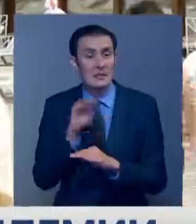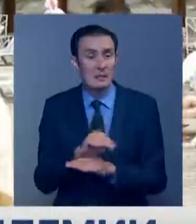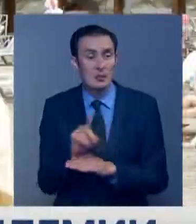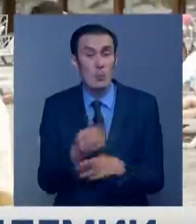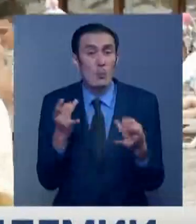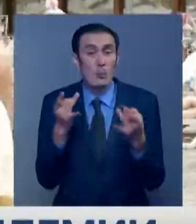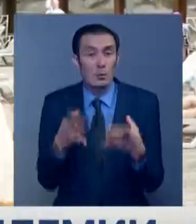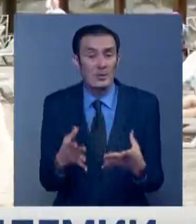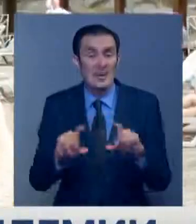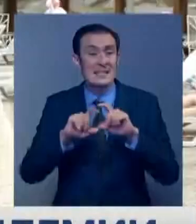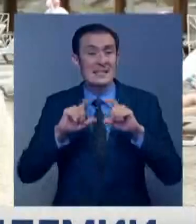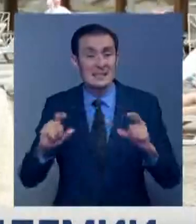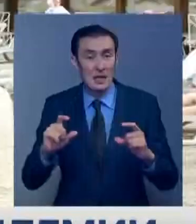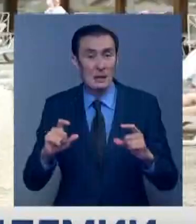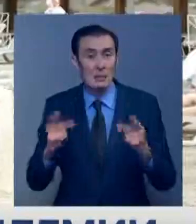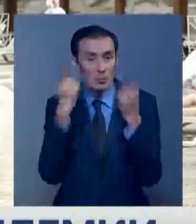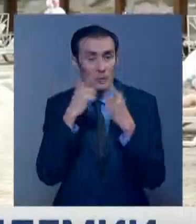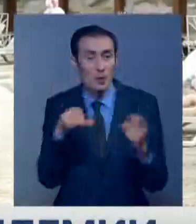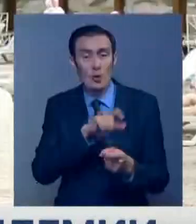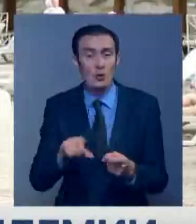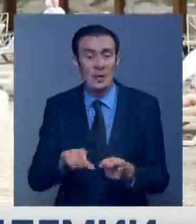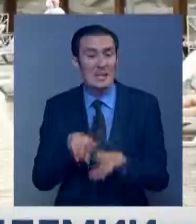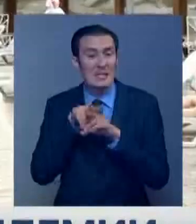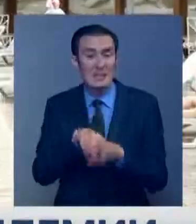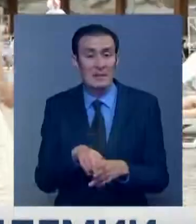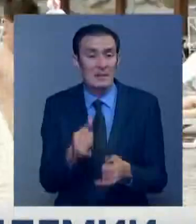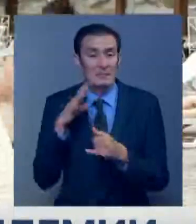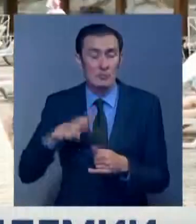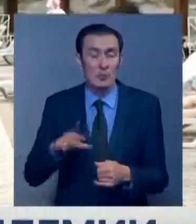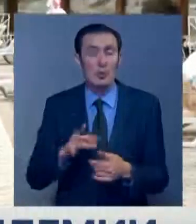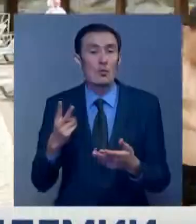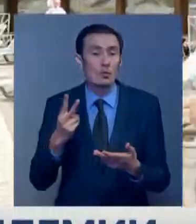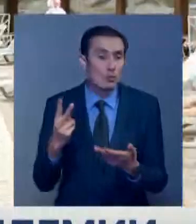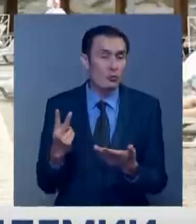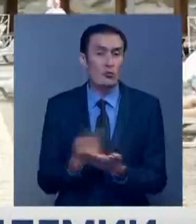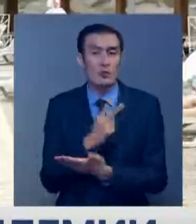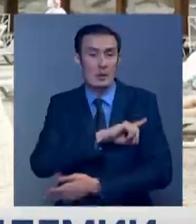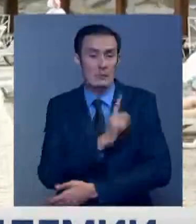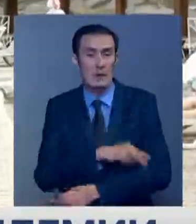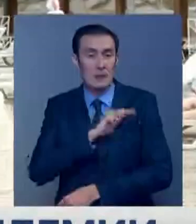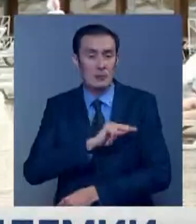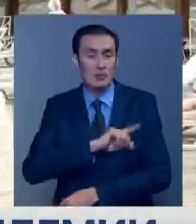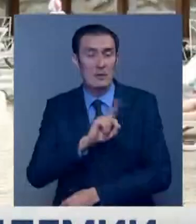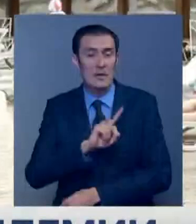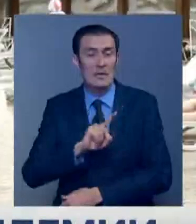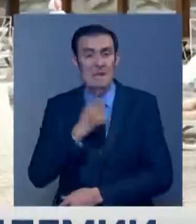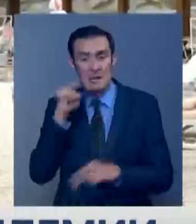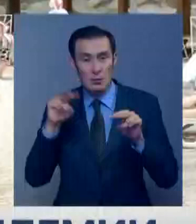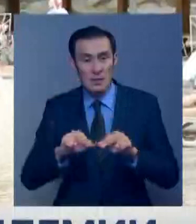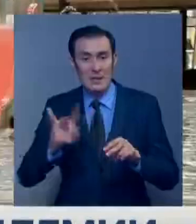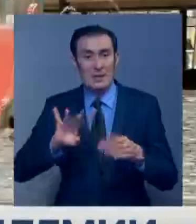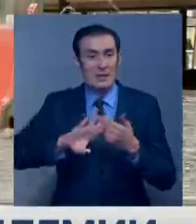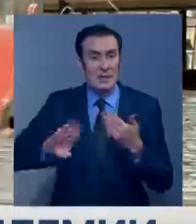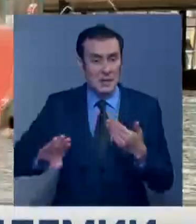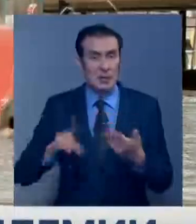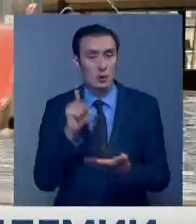как просто стикерами людей не заставишь соблюдать дистанцию. Нам пришлось удвоить рабочую силу, чтобы соблюдение дистанции